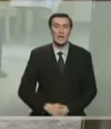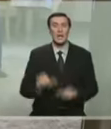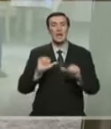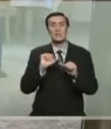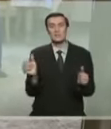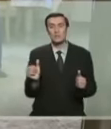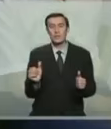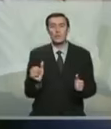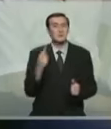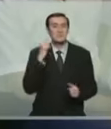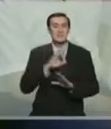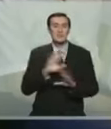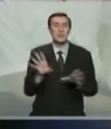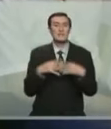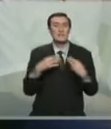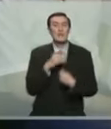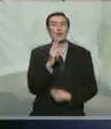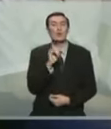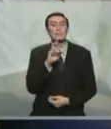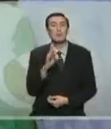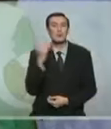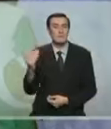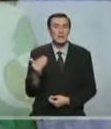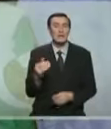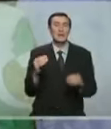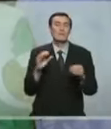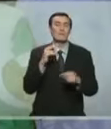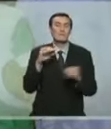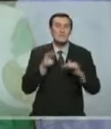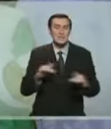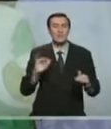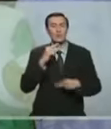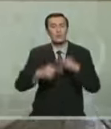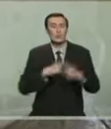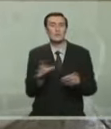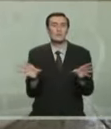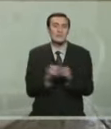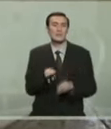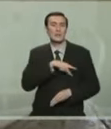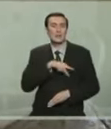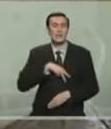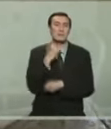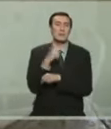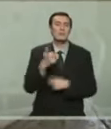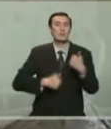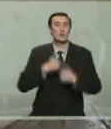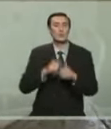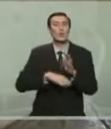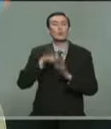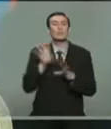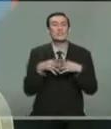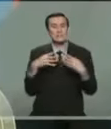Развод? Нет, не слышали. В доме Куатбековых дети и внуки несколько десятилетий бок о бок. Награды, медали и даже победа в конкурсе лучшей